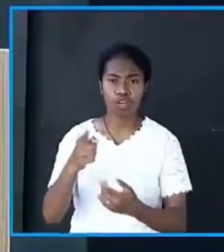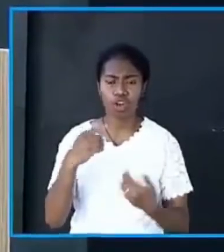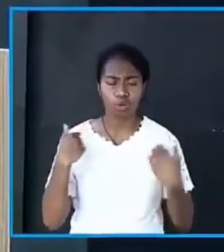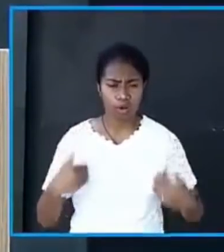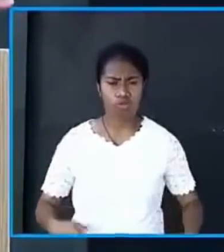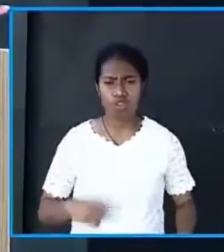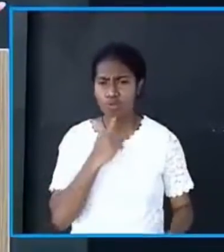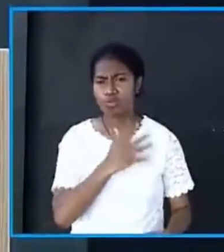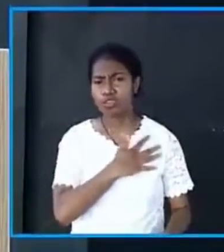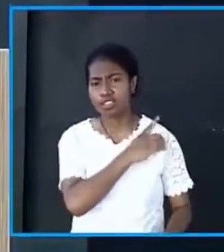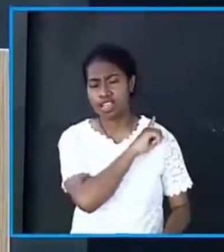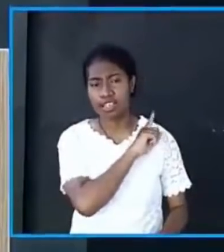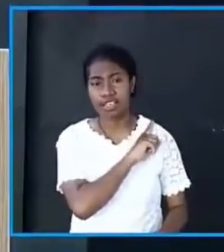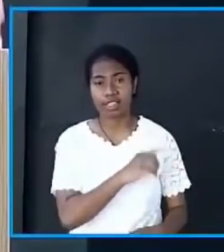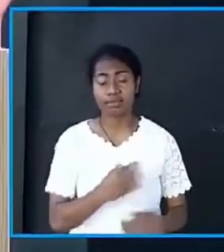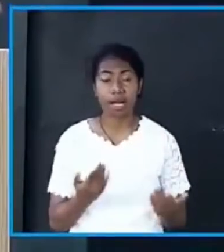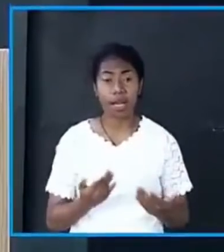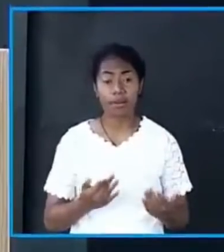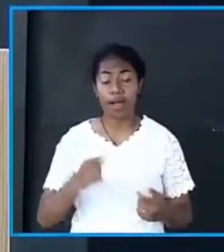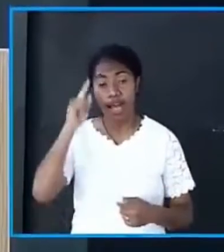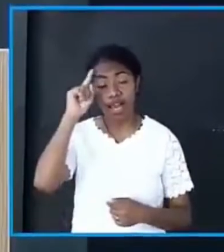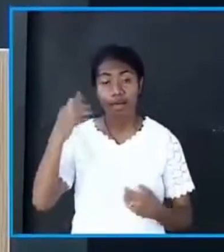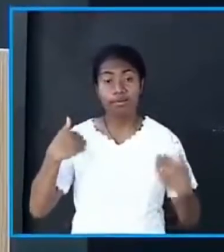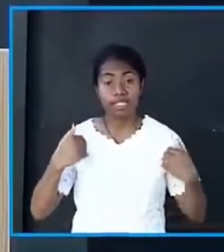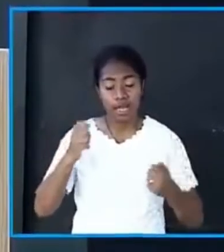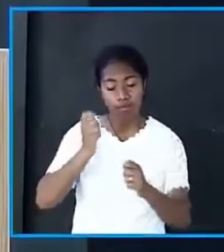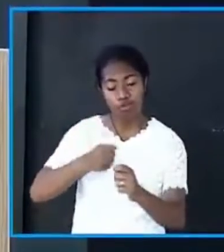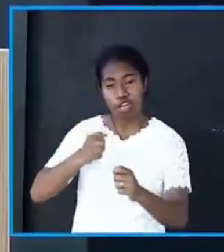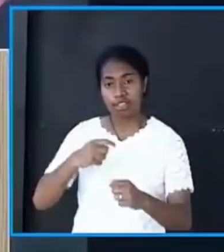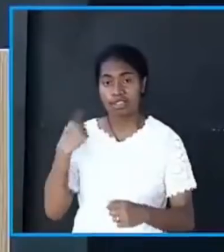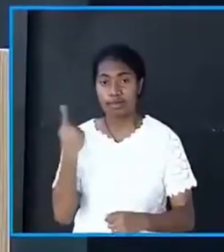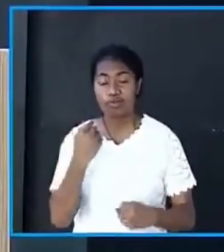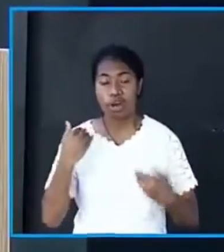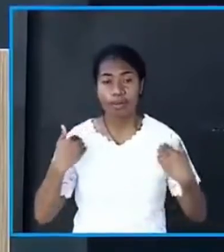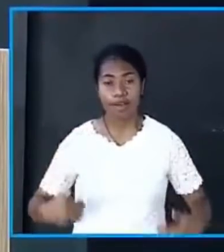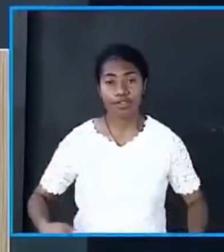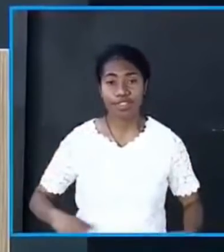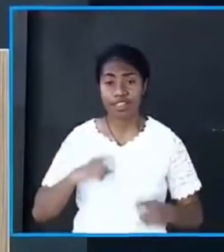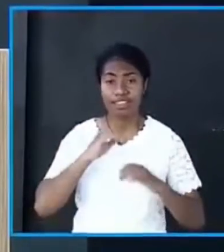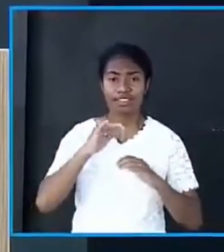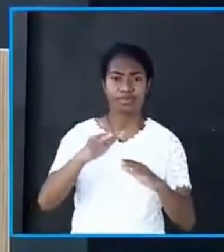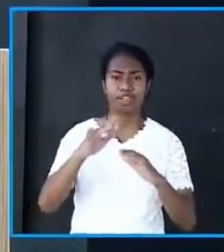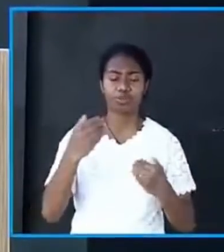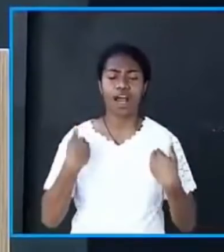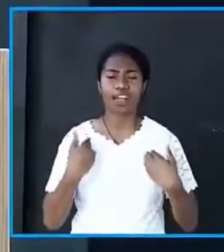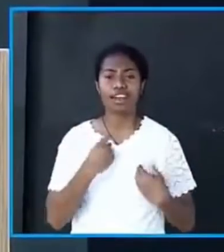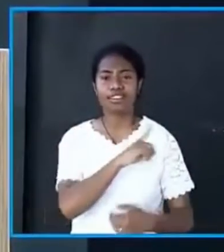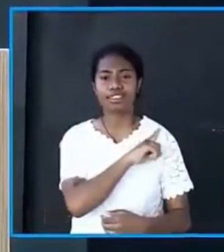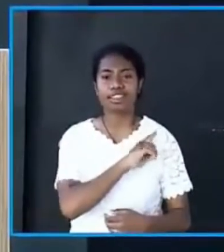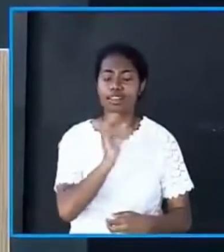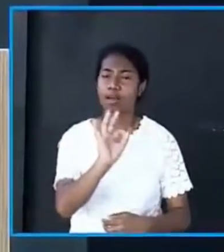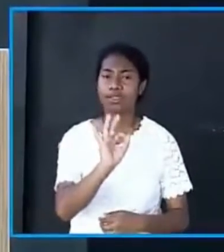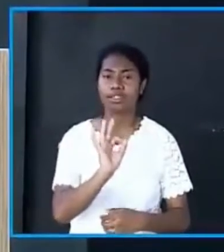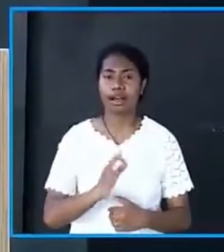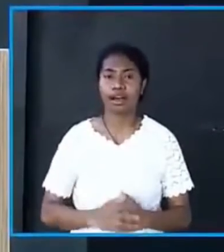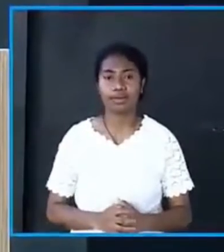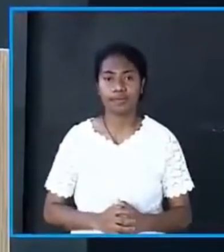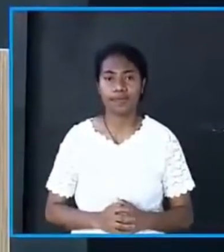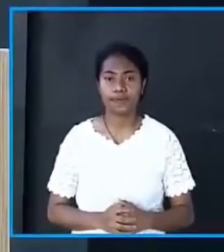lalu bagaimana akhlak bisa membuat manusia yang diciptanya anda dengan sendiri Tidak bisa